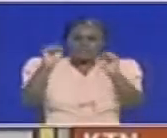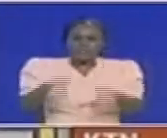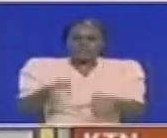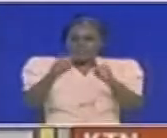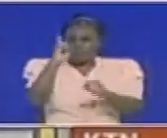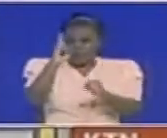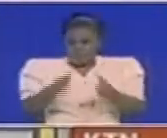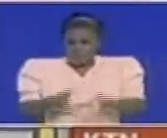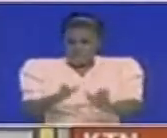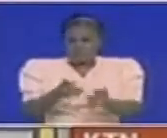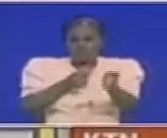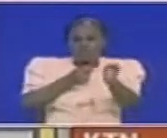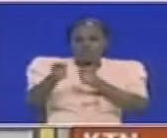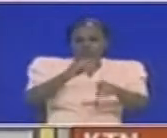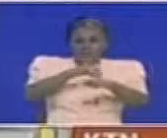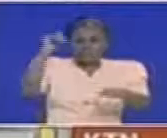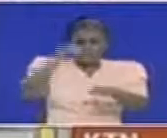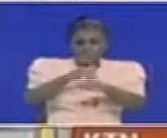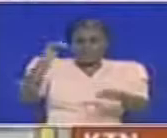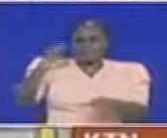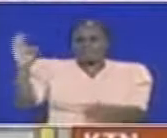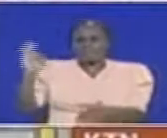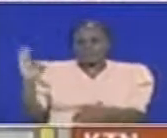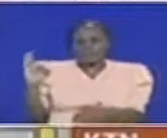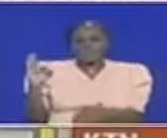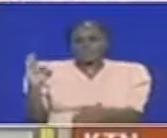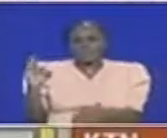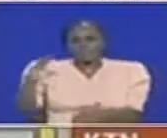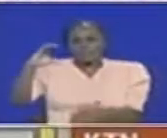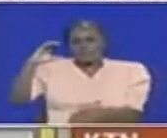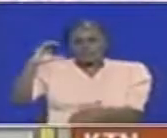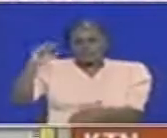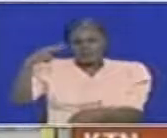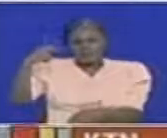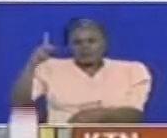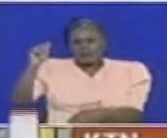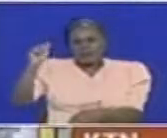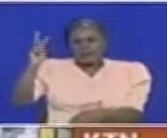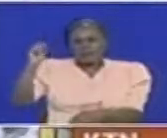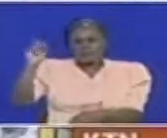mojawapo ya kukabiliana na athari za madini ya fluoride. Kamchemenza, KTN,